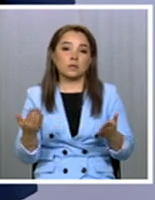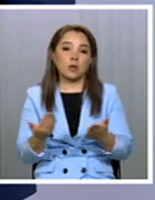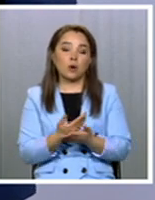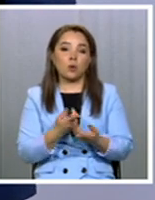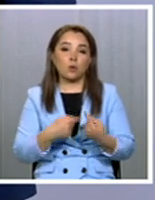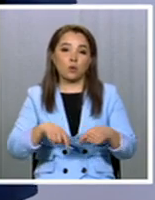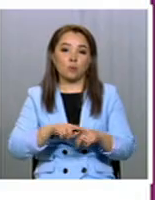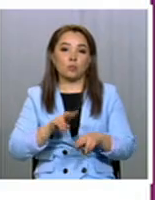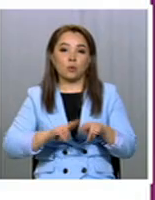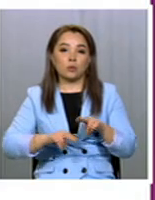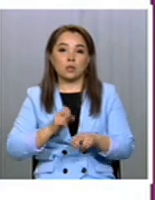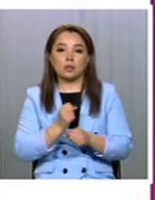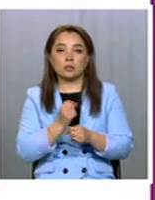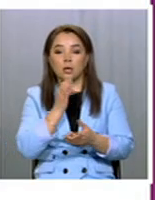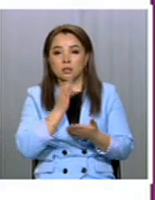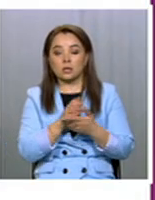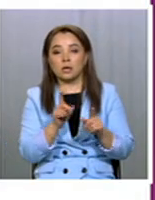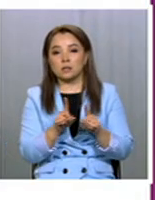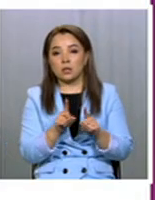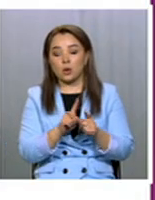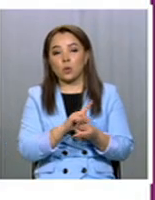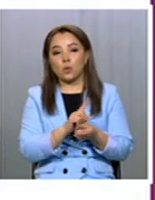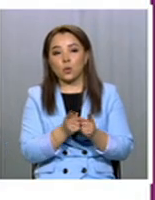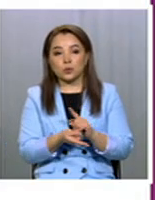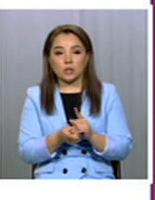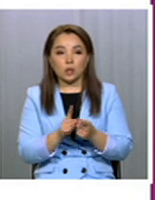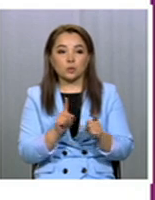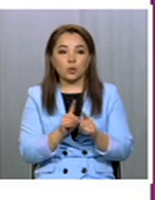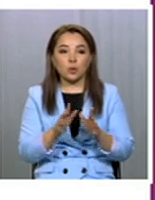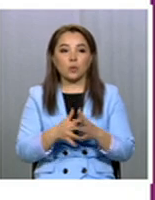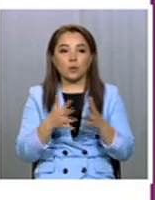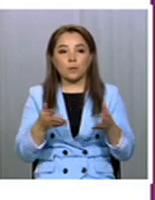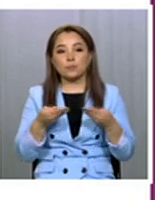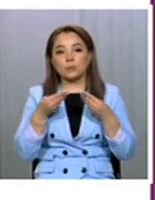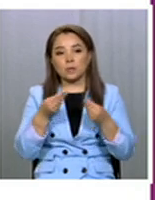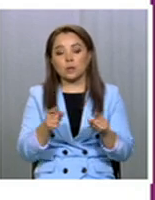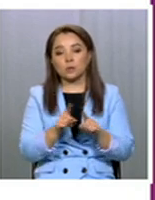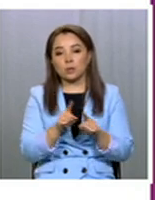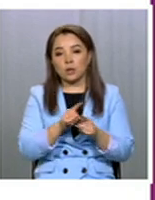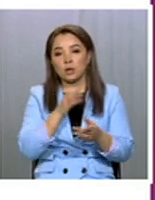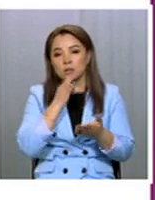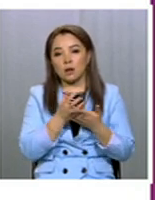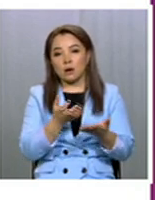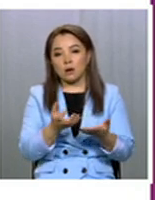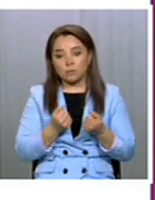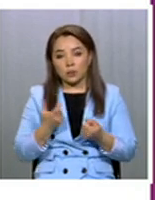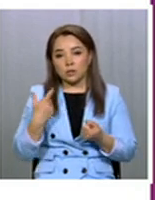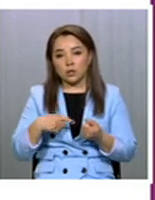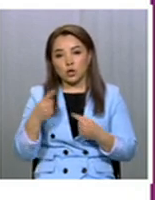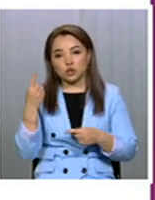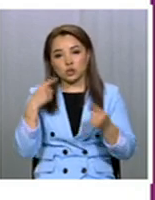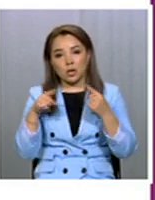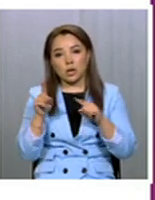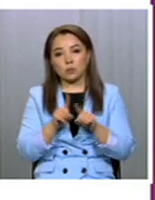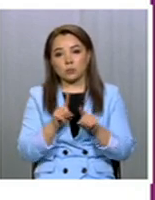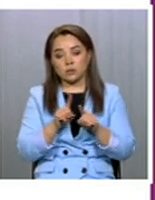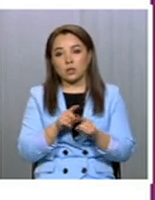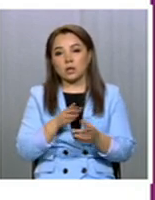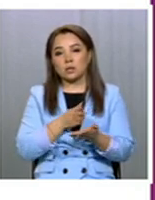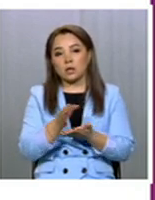құрушылар барысында өзгерістерді үлкен әсерімен қабылдап, оны өздерінің шығармаларына арқау